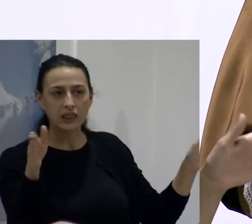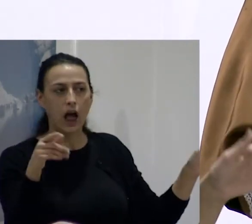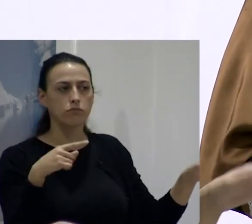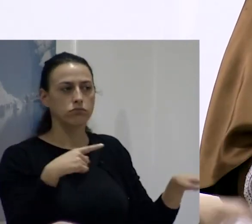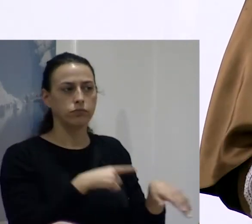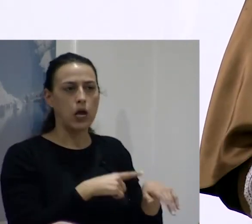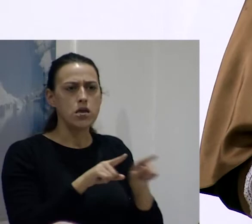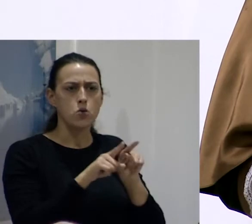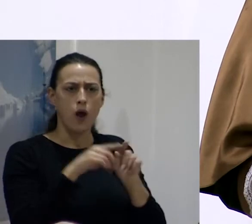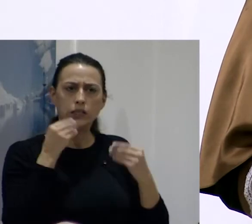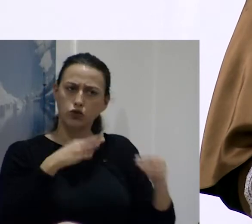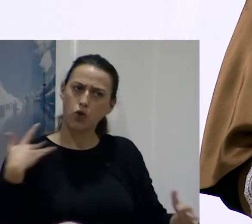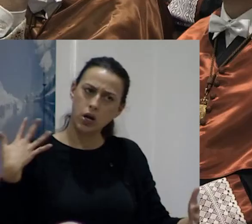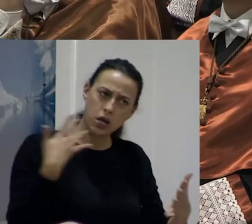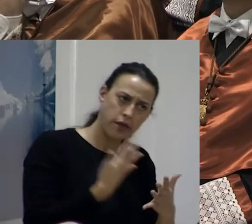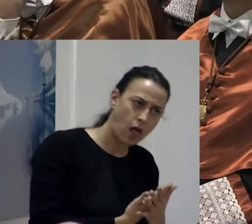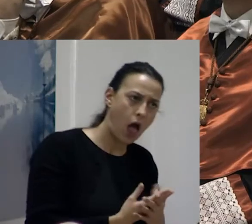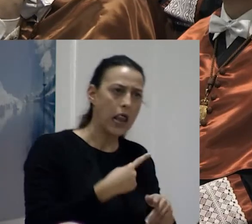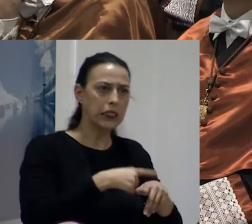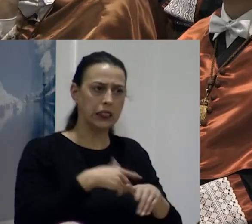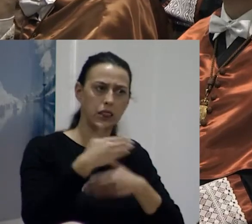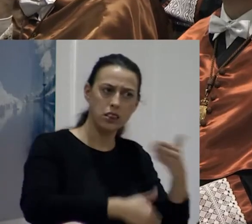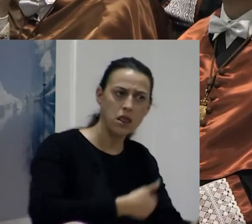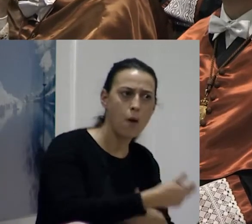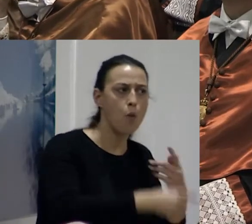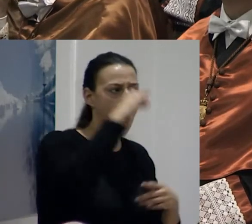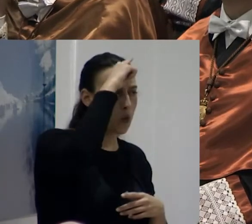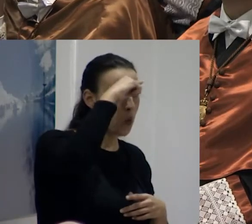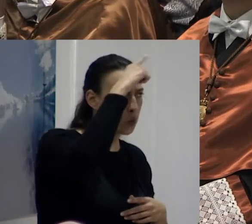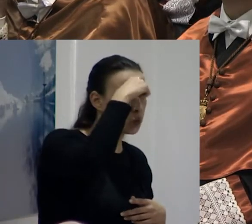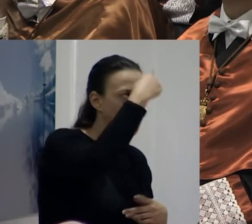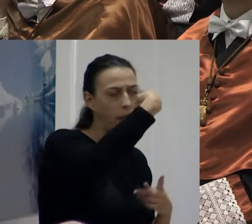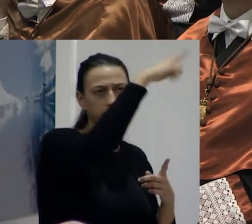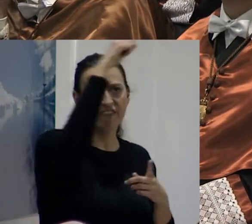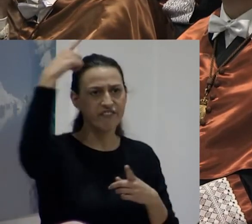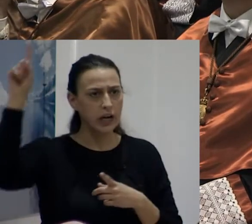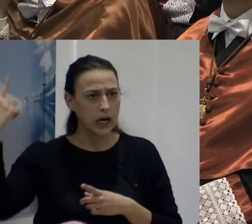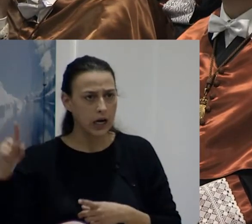les històries i a la diversitat de les cultures i de les persones.